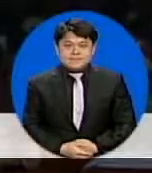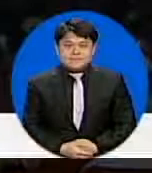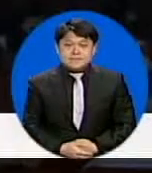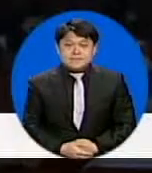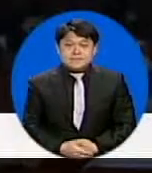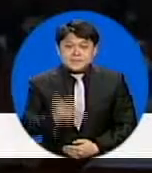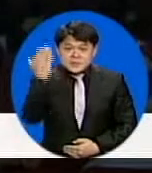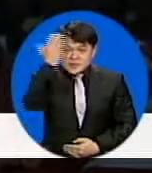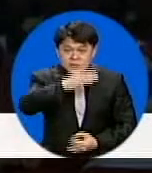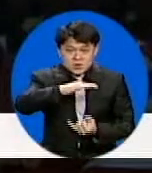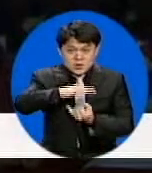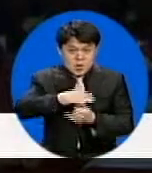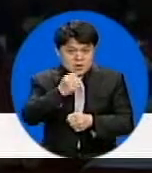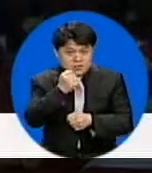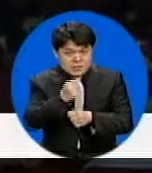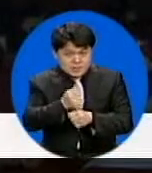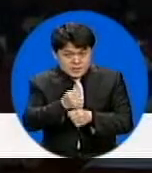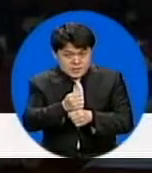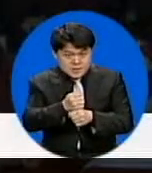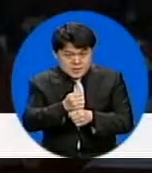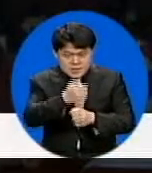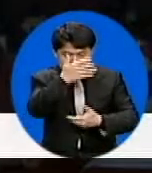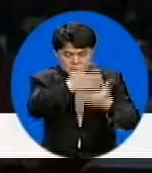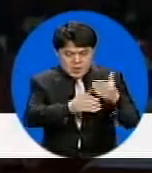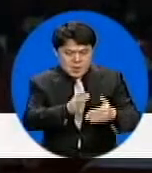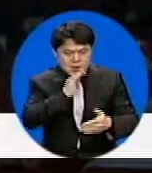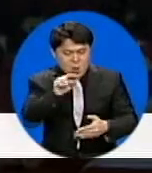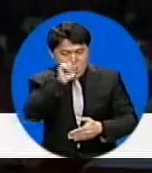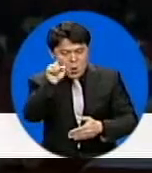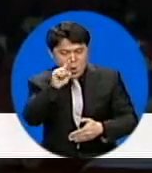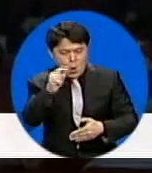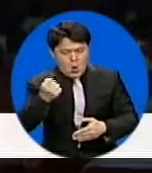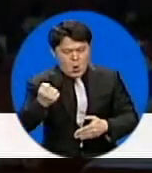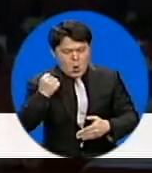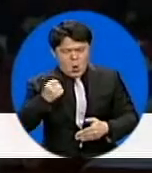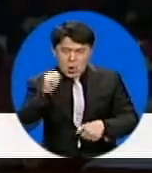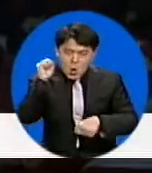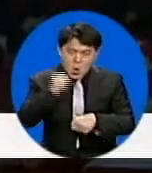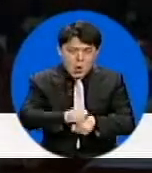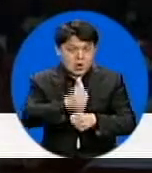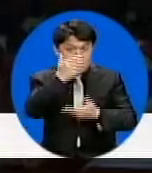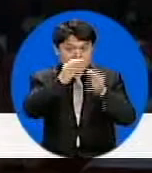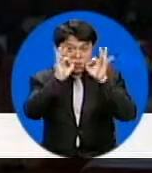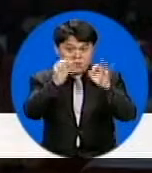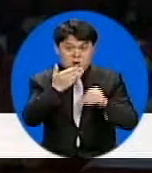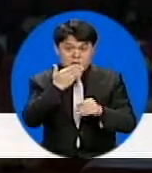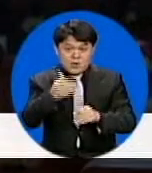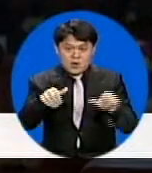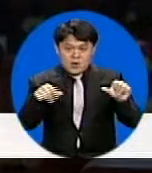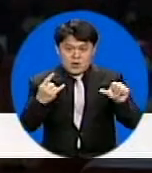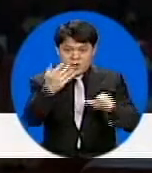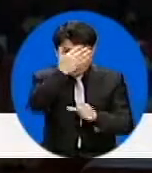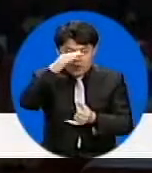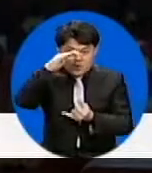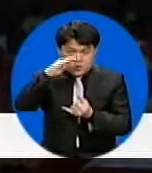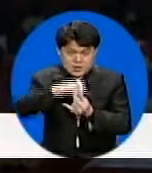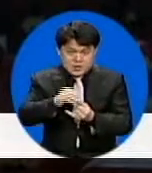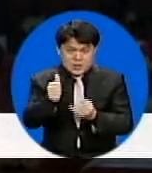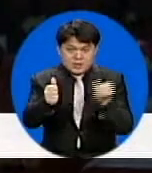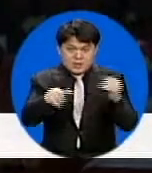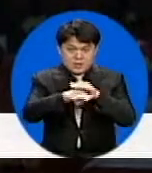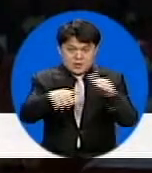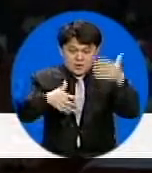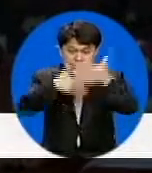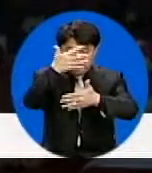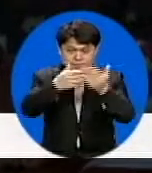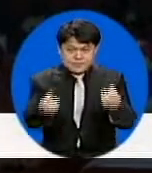과연 청소년들이 만든 작품이 맞을까 싶을 정도로 실력 있는 영화를 만날 수 있는 제5회 청소년 성평등 영화제가